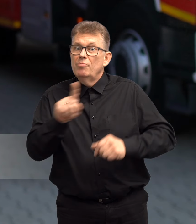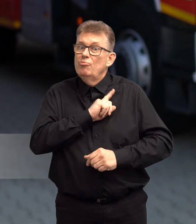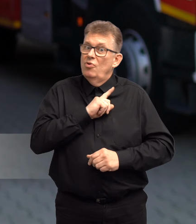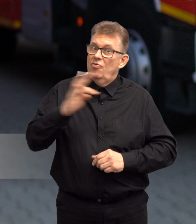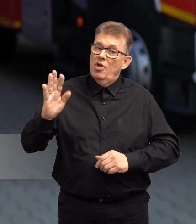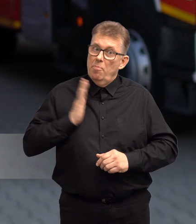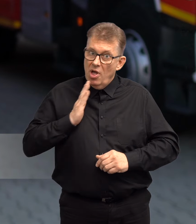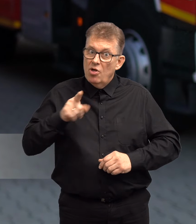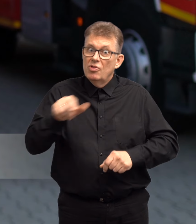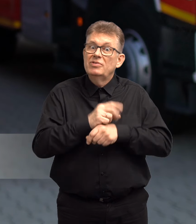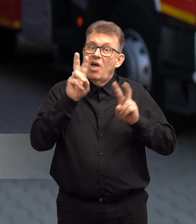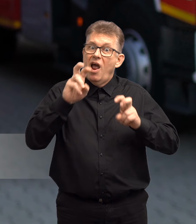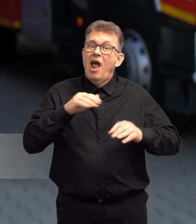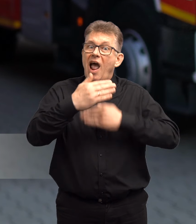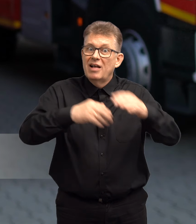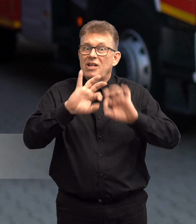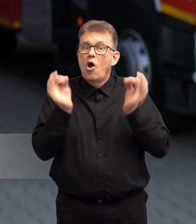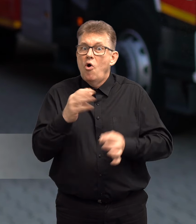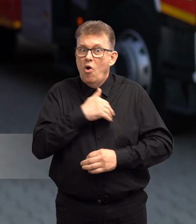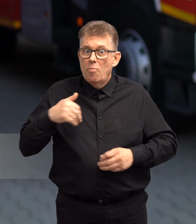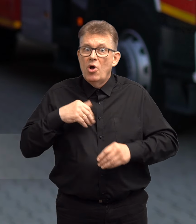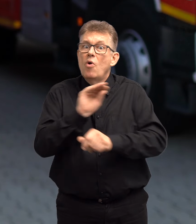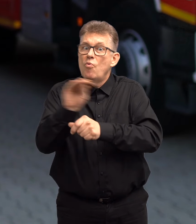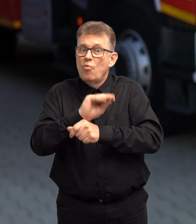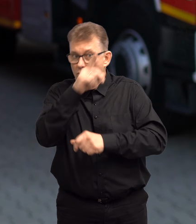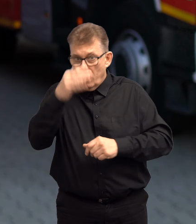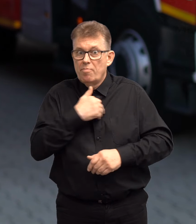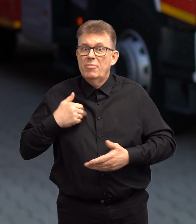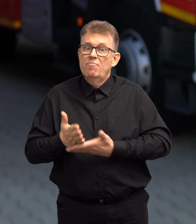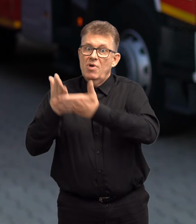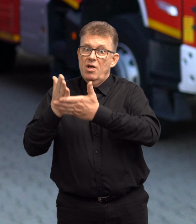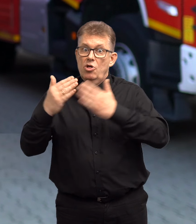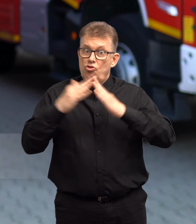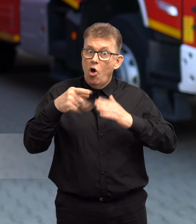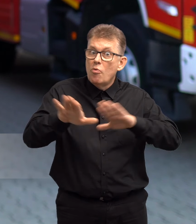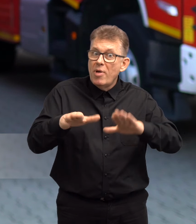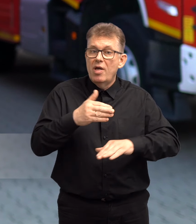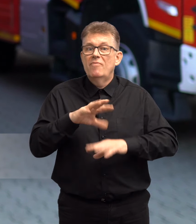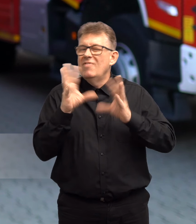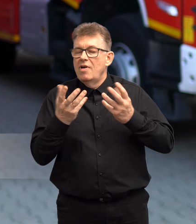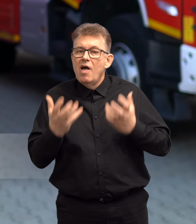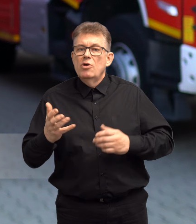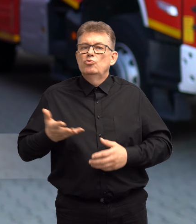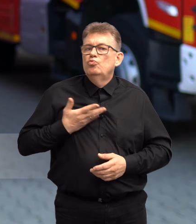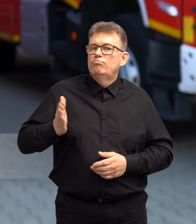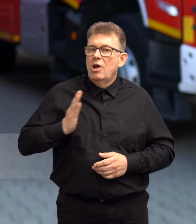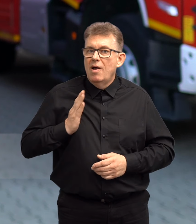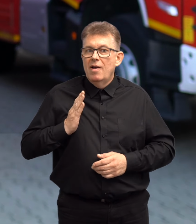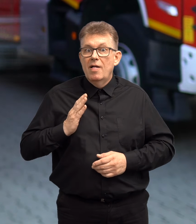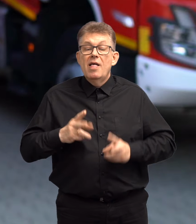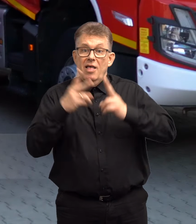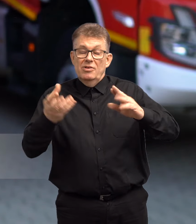na straży Twojego bezpieczeństwa to ogólnopolska kampania społeczno-edukacyjna, którą wspieramy. Dom to miejsce, w którym wszyscy chcemy się czuć